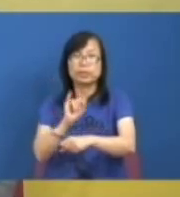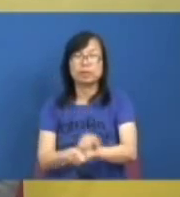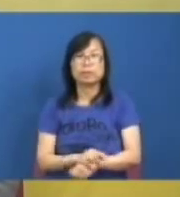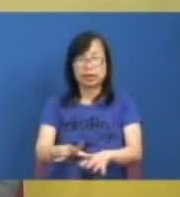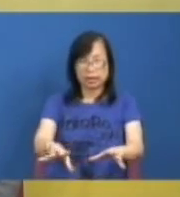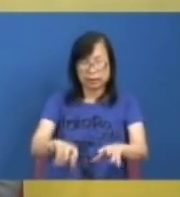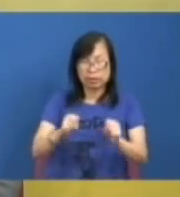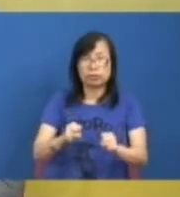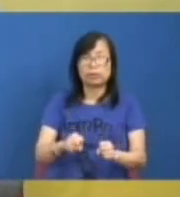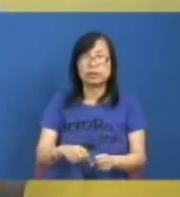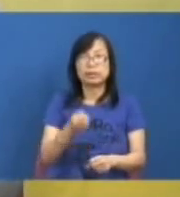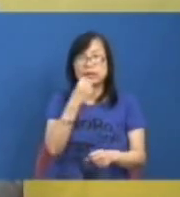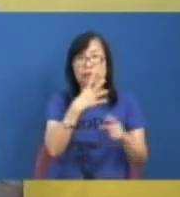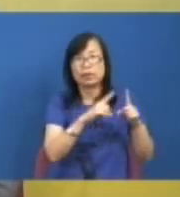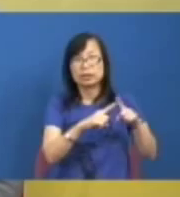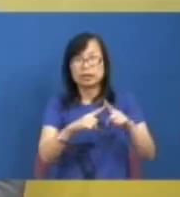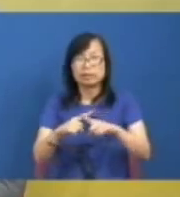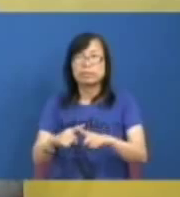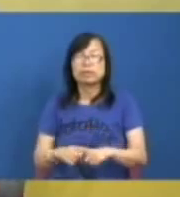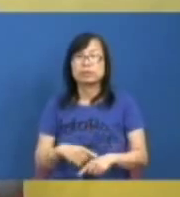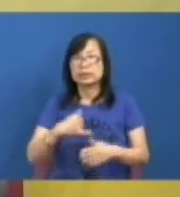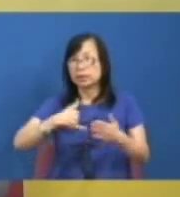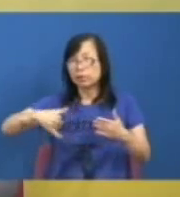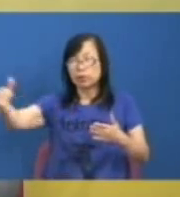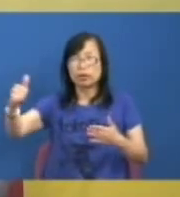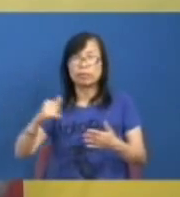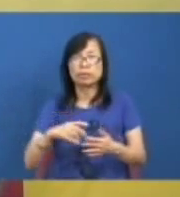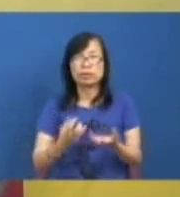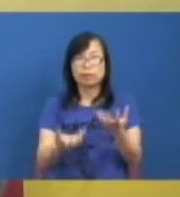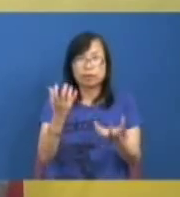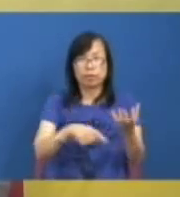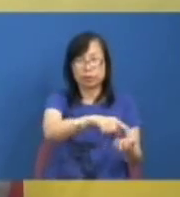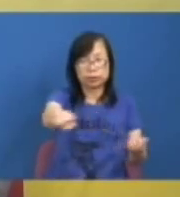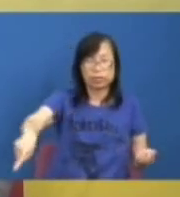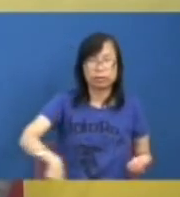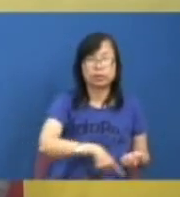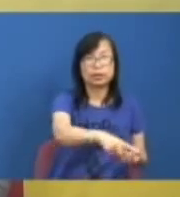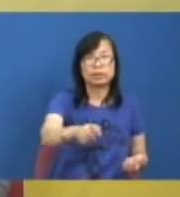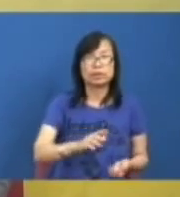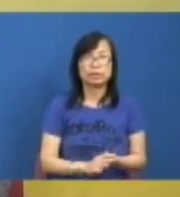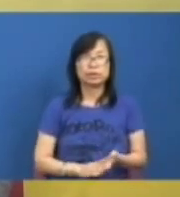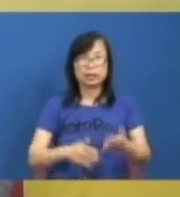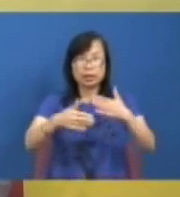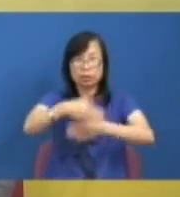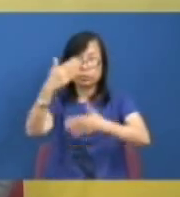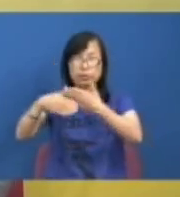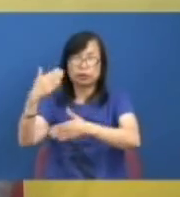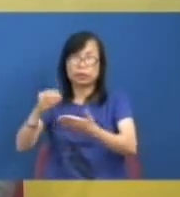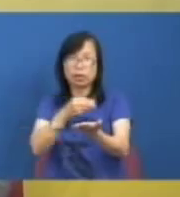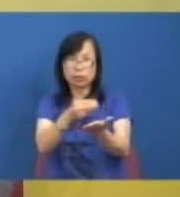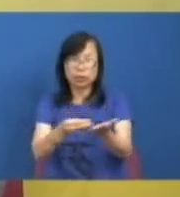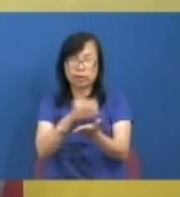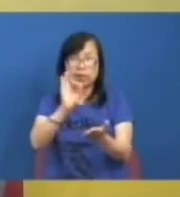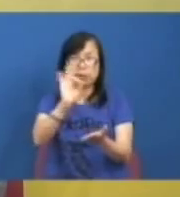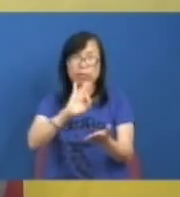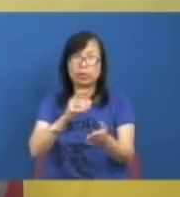救到我哋啲市民離開火場。咁所以如果喺個樓宇嗰個規劃設計咧，真係唔好立亂改動喎。如果唔係一